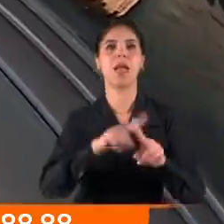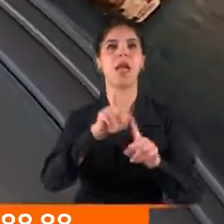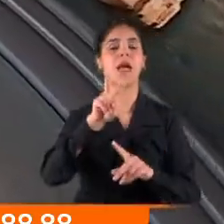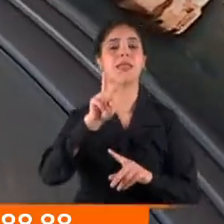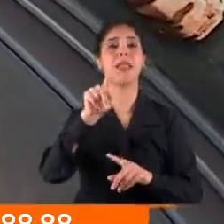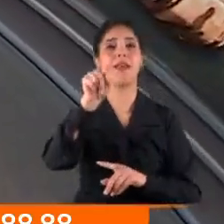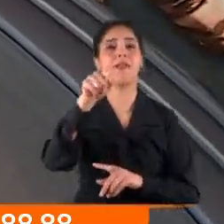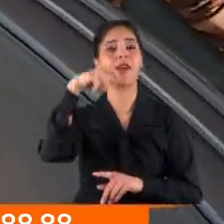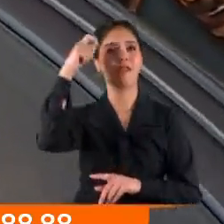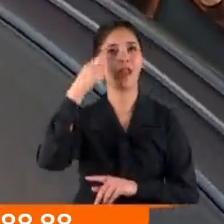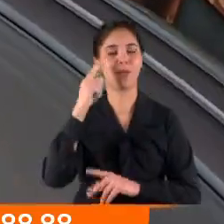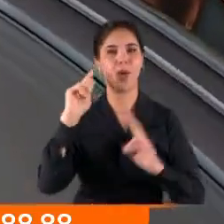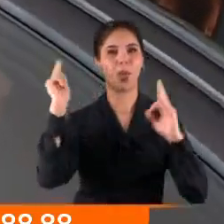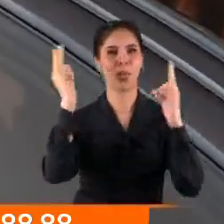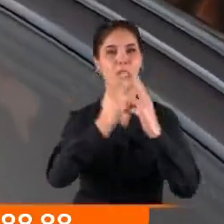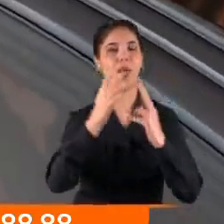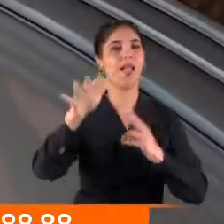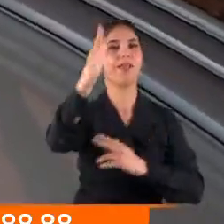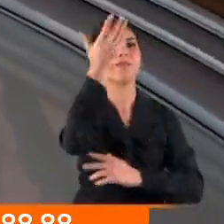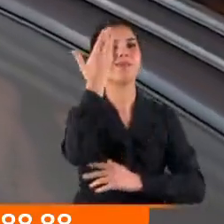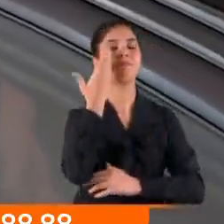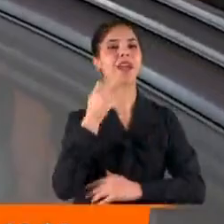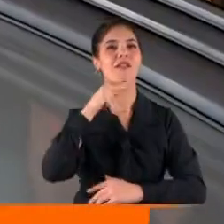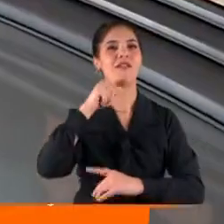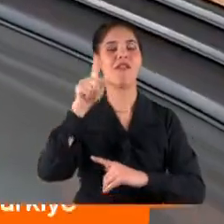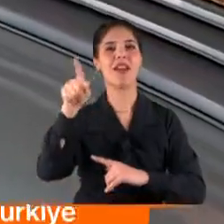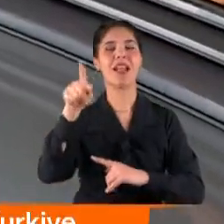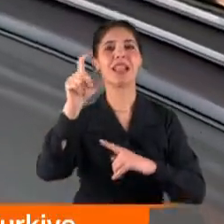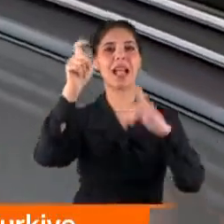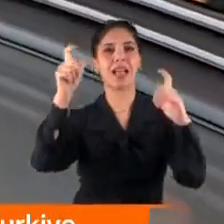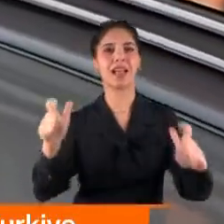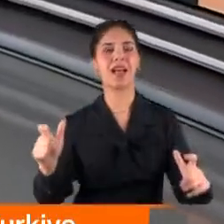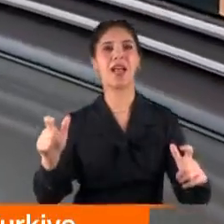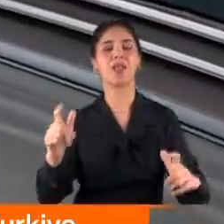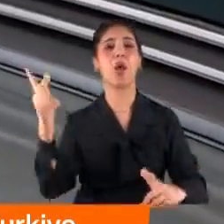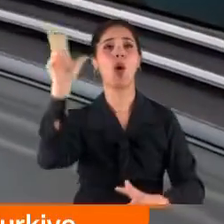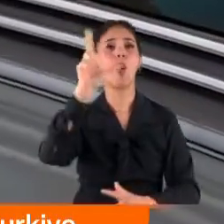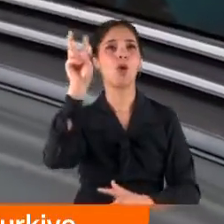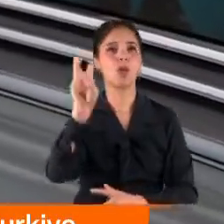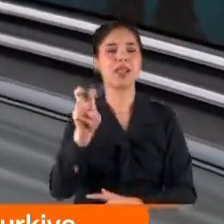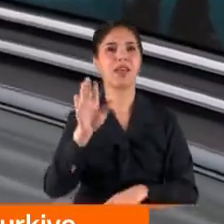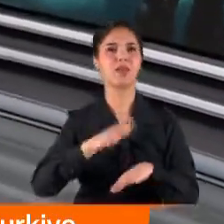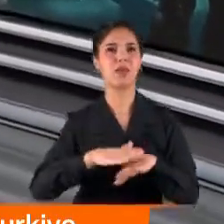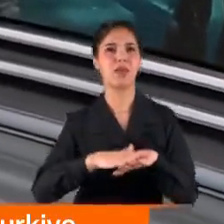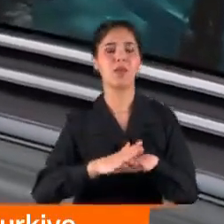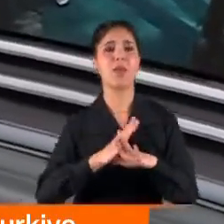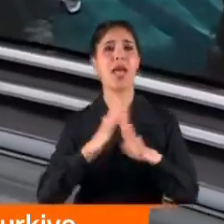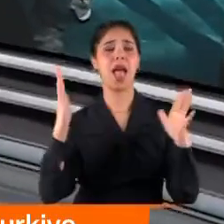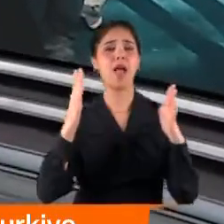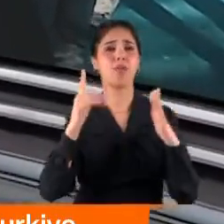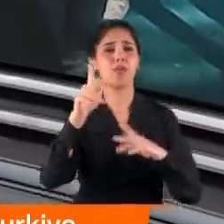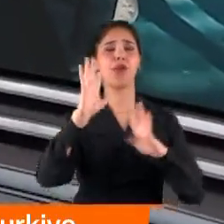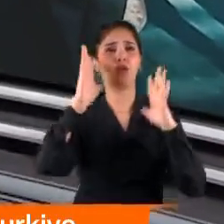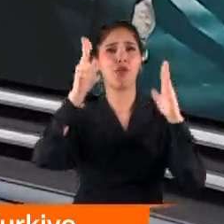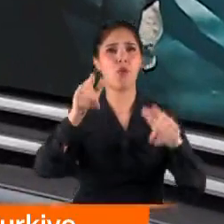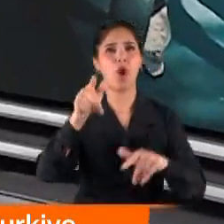ATV ekrana gelen dizileri dünyada da büyük ilgi görüyor. Fransa'nın Cannes şehrinde 38.'si düzenlenen en büyük içerik fuarına bu yıl